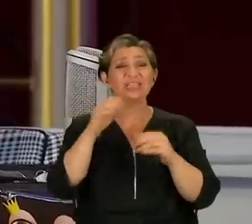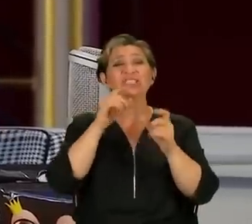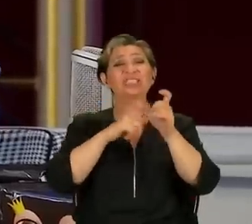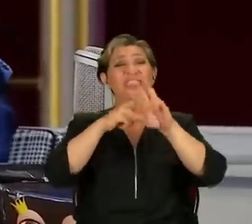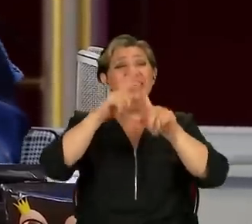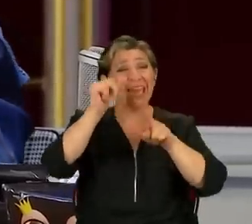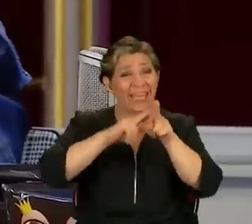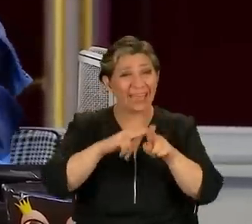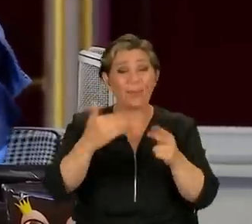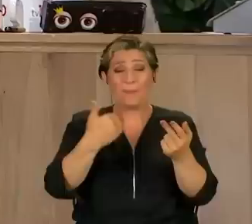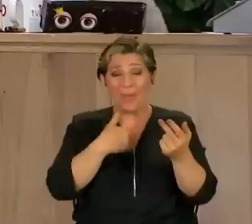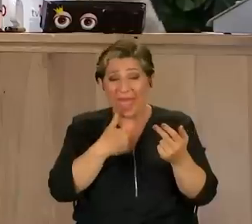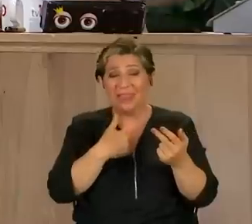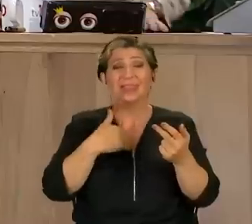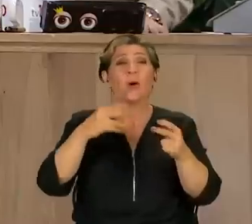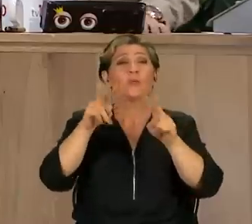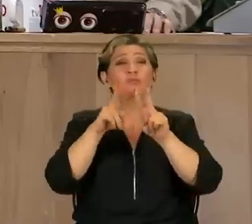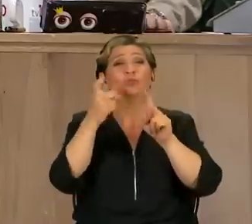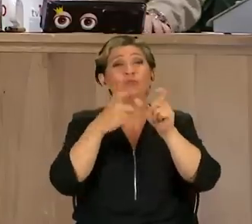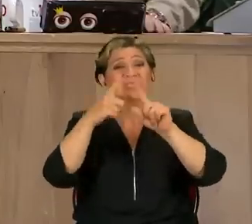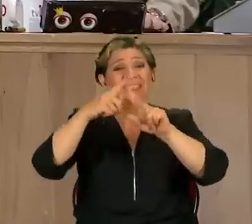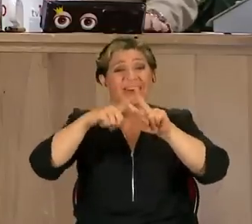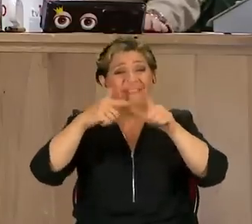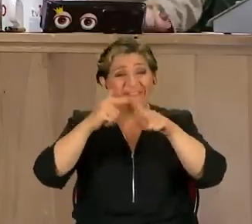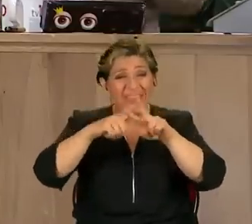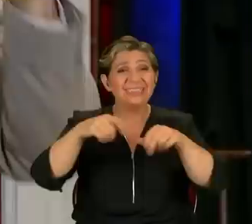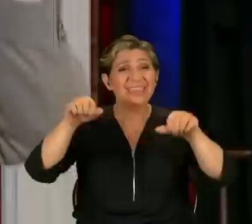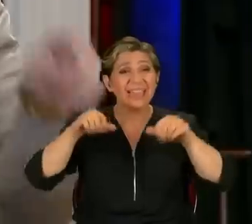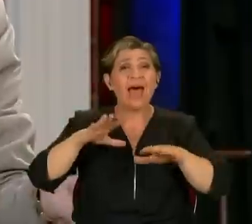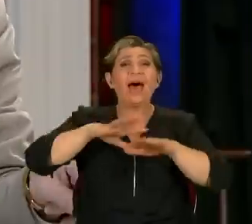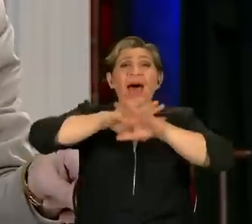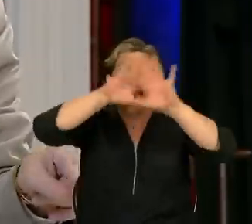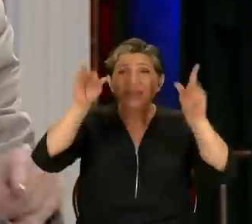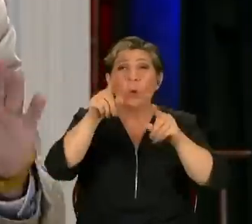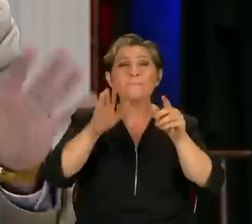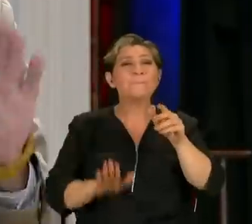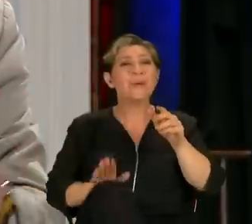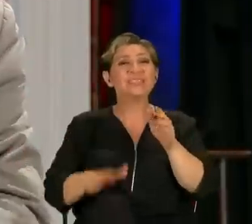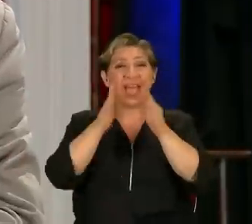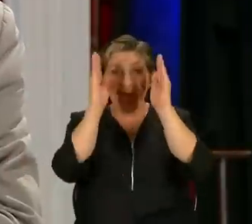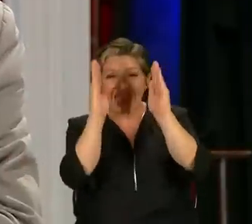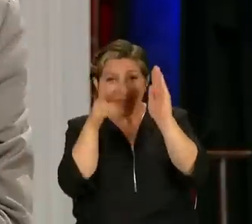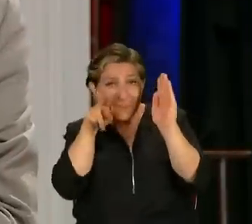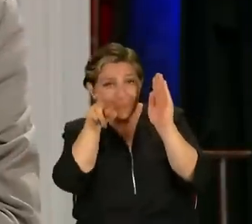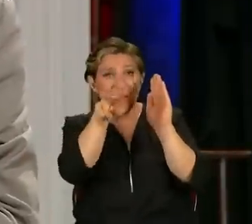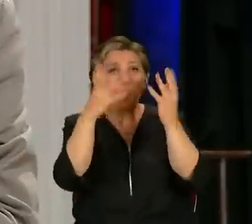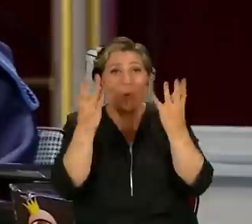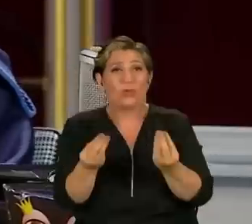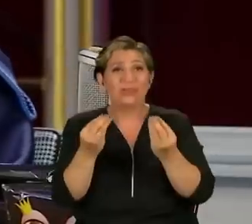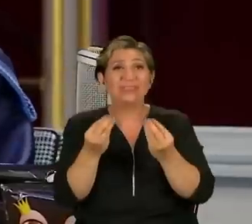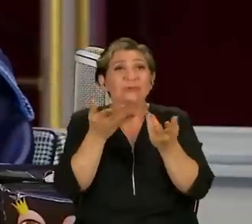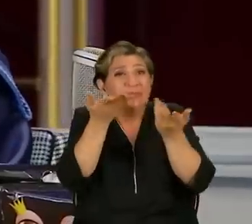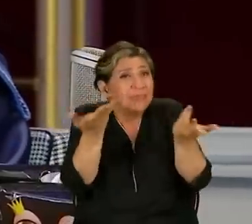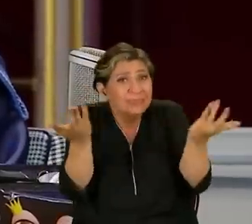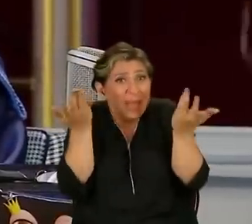Ben aklına Mustafa Sandal o da herkes o bacakları bacak öyle duracak arasından. Arada duracaksın. Zorumuz